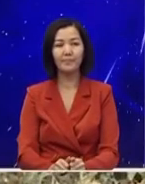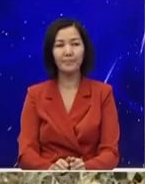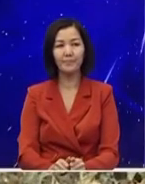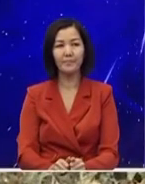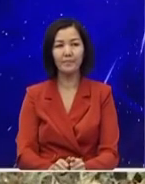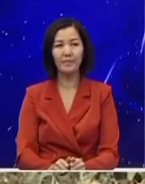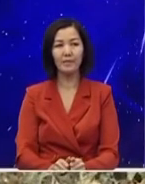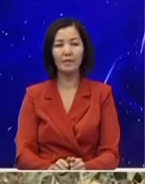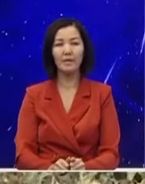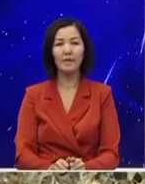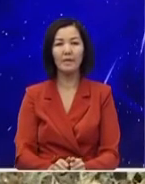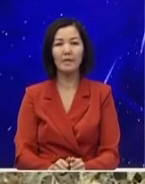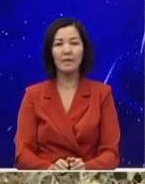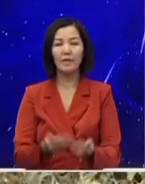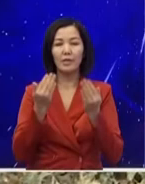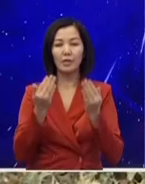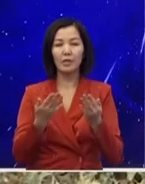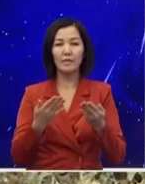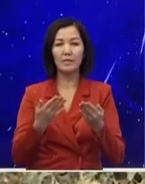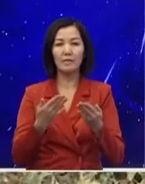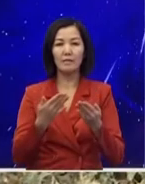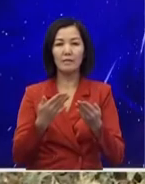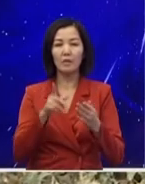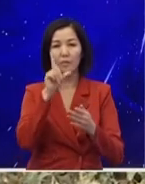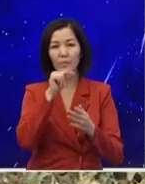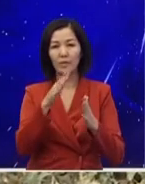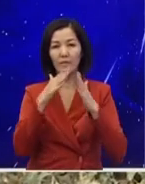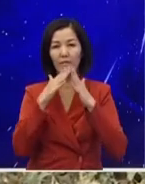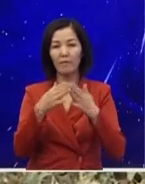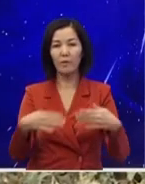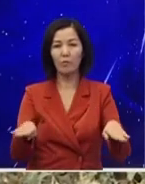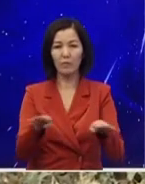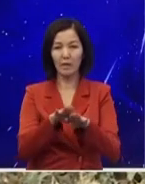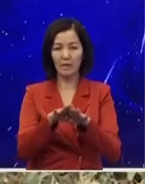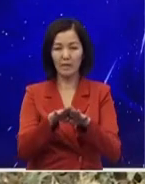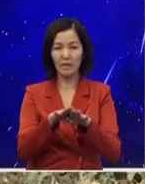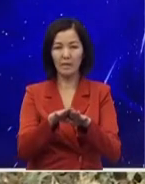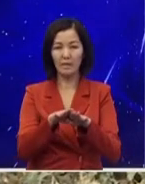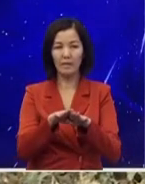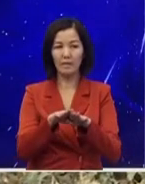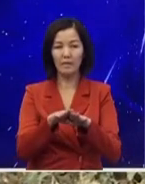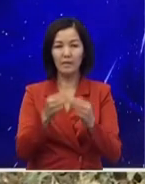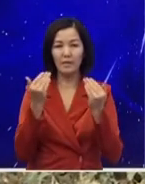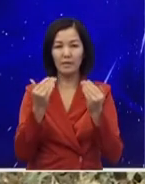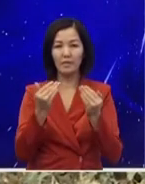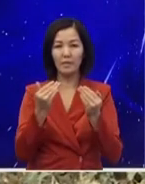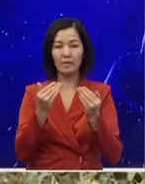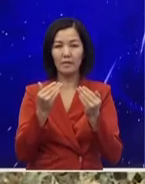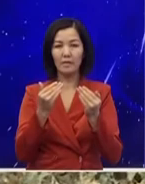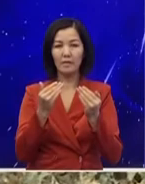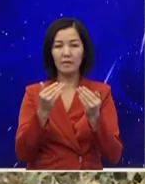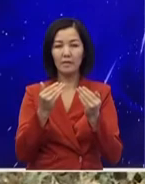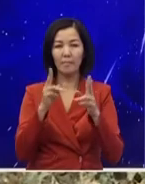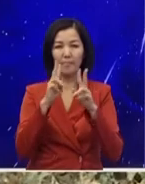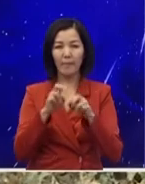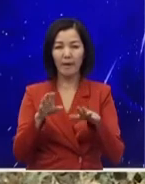Алсад, Казахстан, наложен карантин. В настоящее время по ликвидации очага